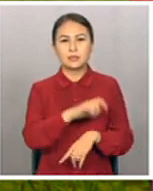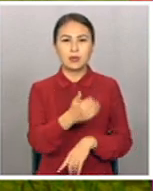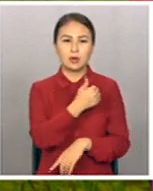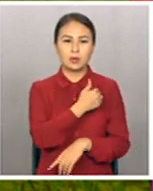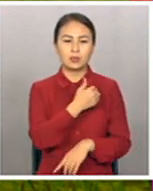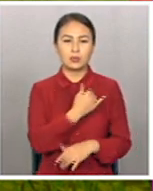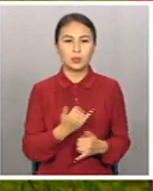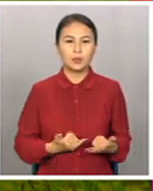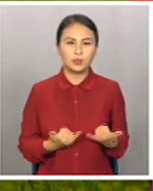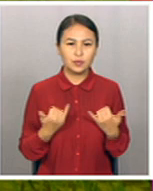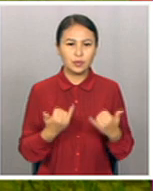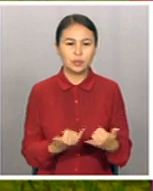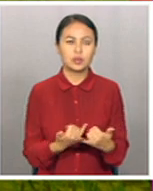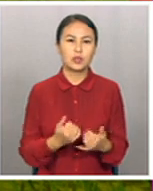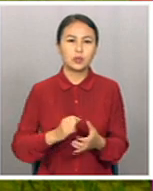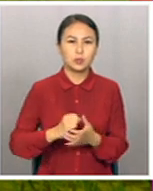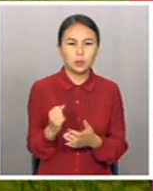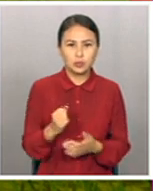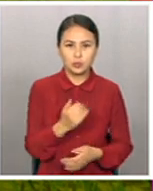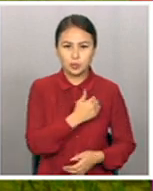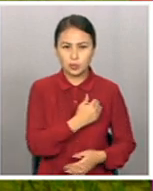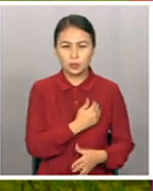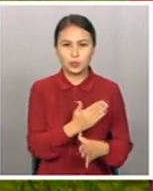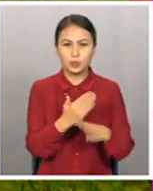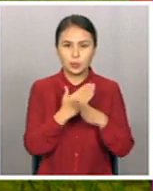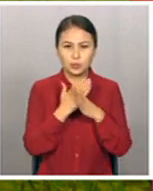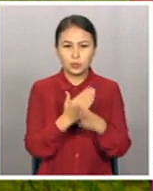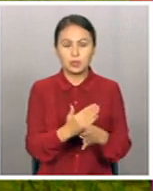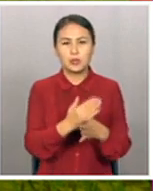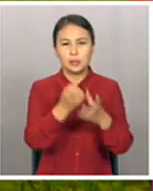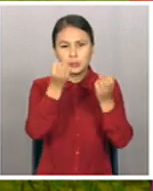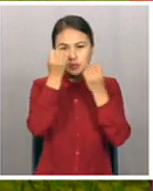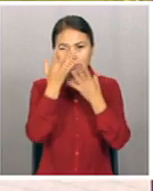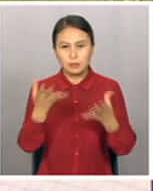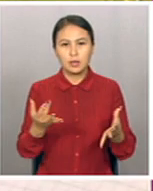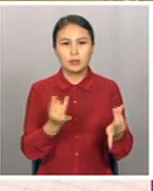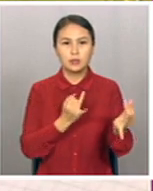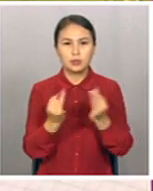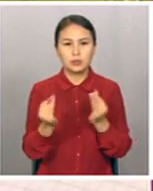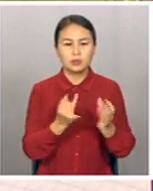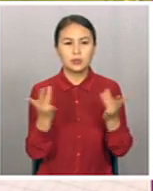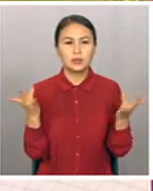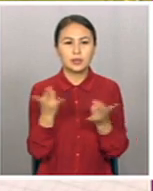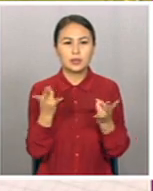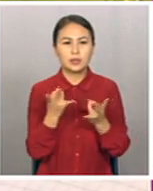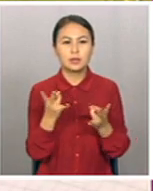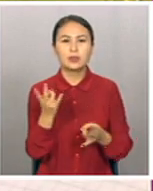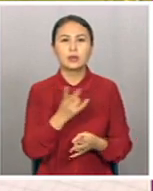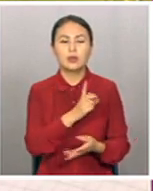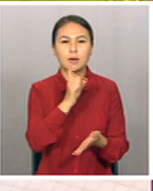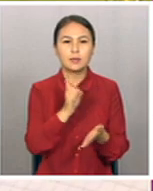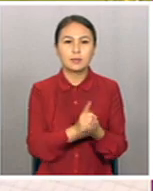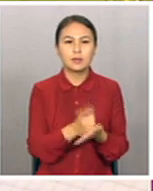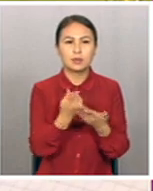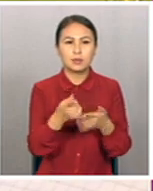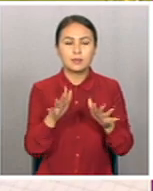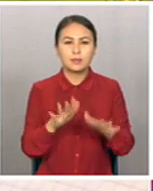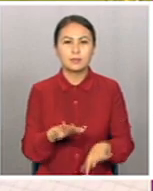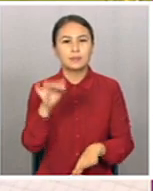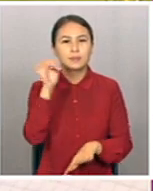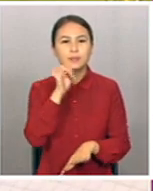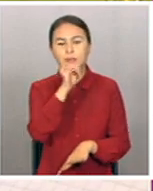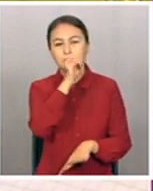дос болсын, көмектесін десең, сыпайы түрде сөйлесе білу керек. бұл жерде саған сиқырлы болып